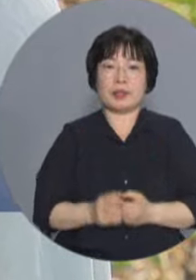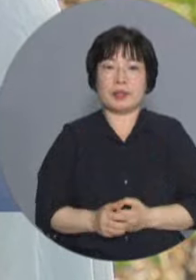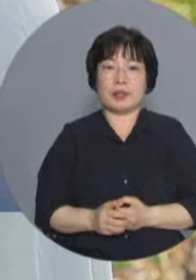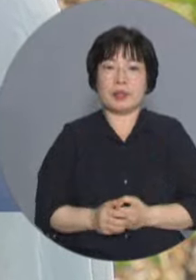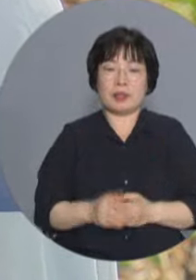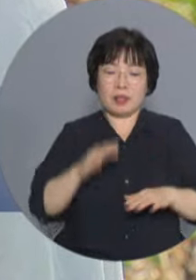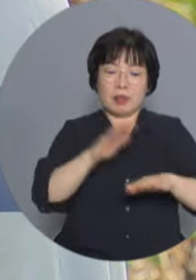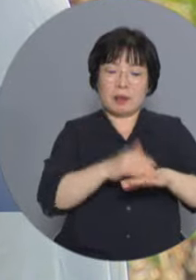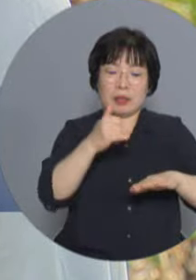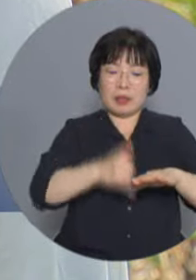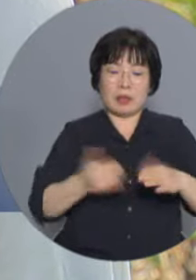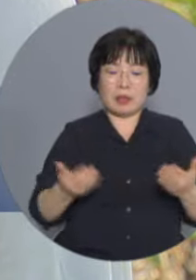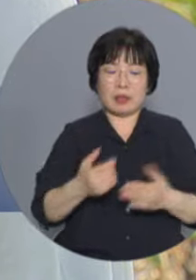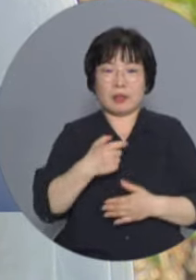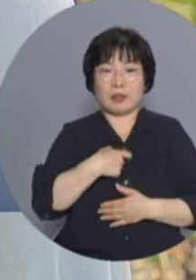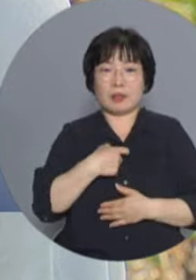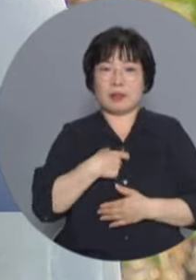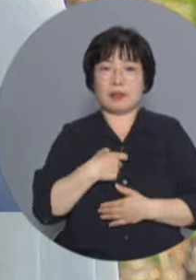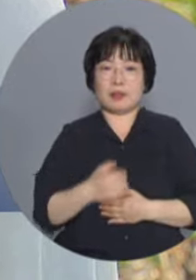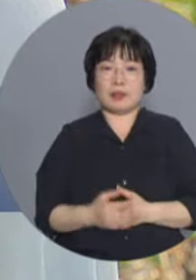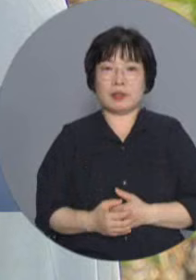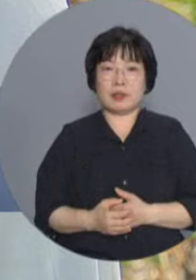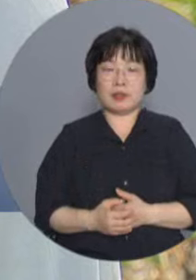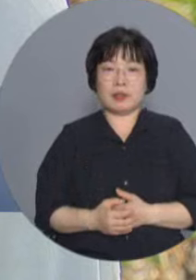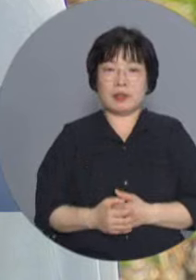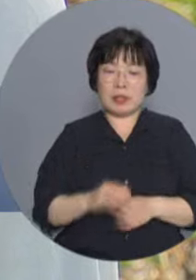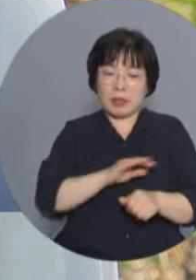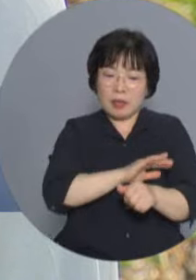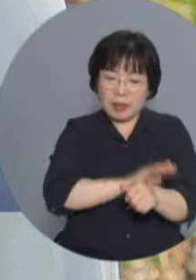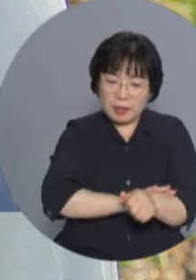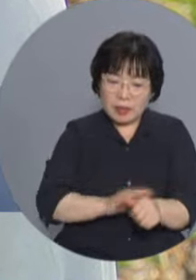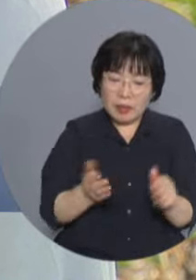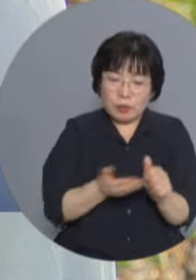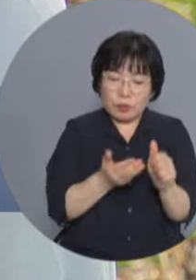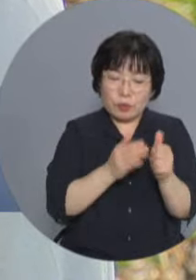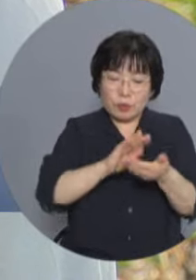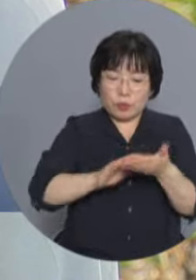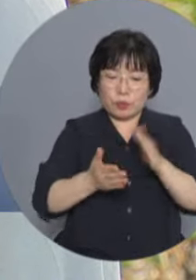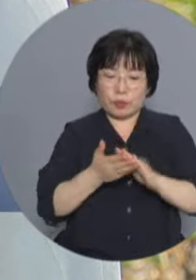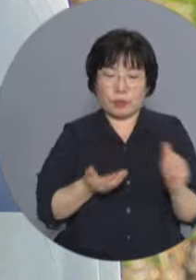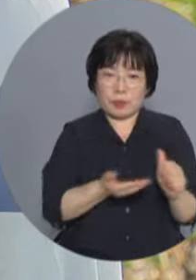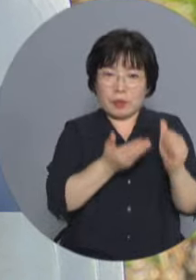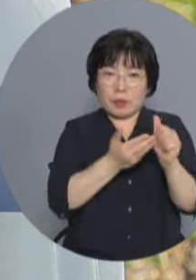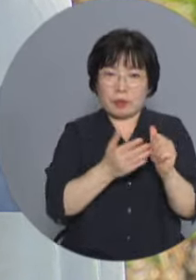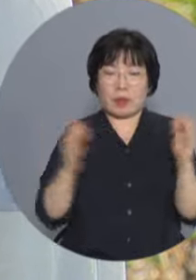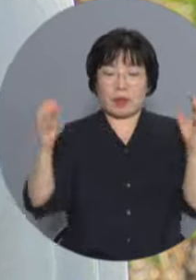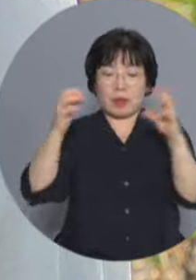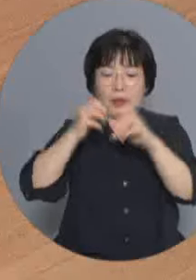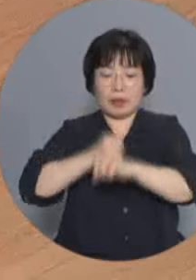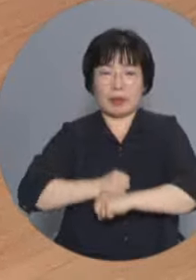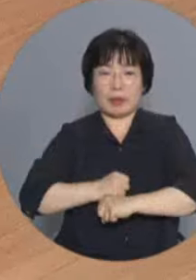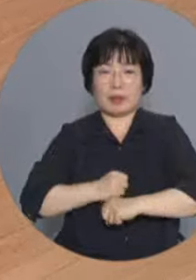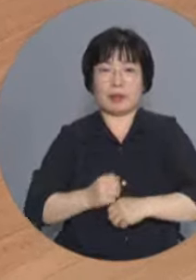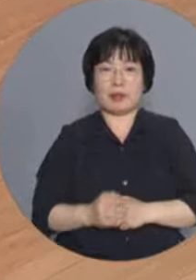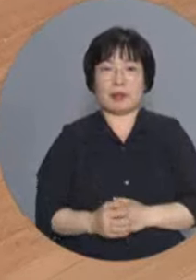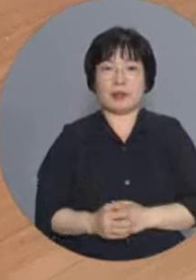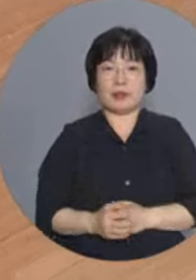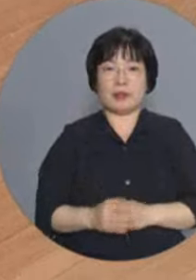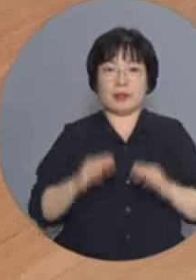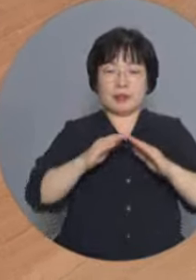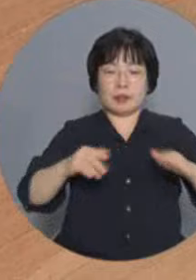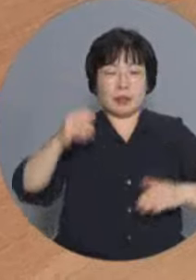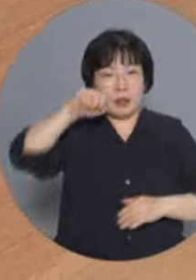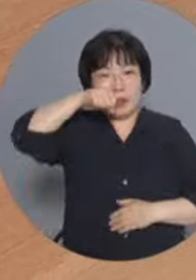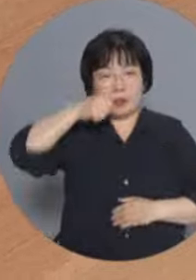밭에 나오기가 싫어요. 네. 왜냐하면 잘 키워놨는데 갑자기 이렇게 한순간에 무너져 버리니까. 전남